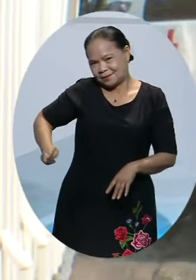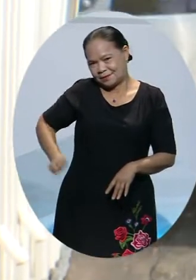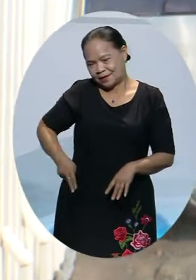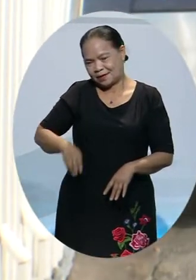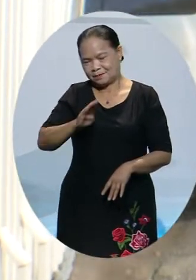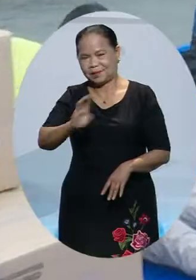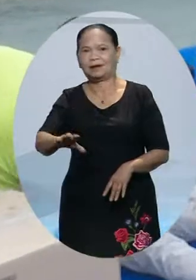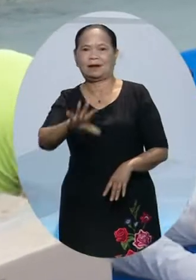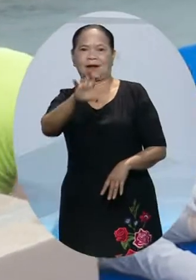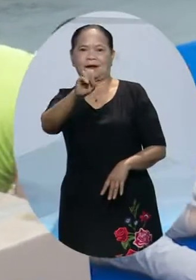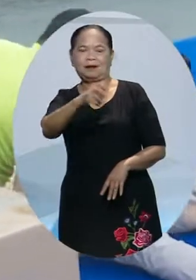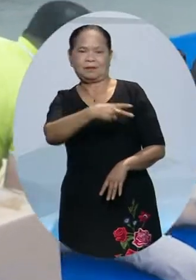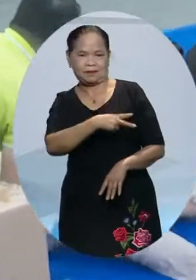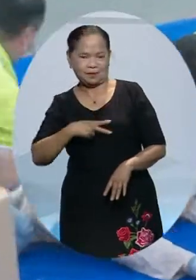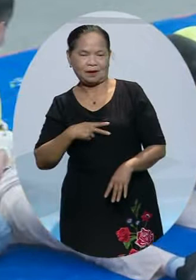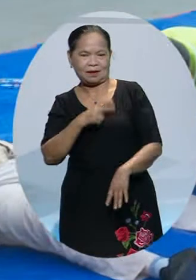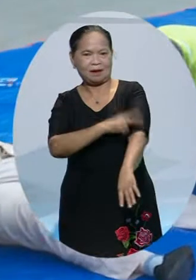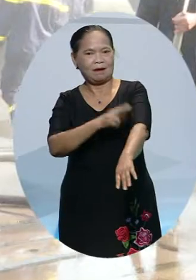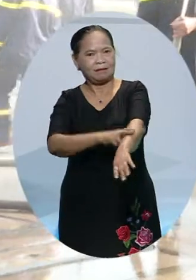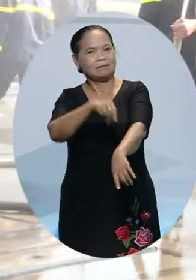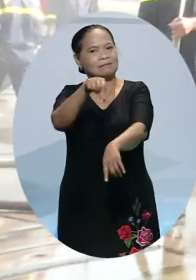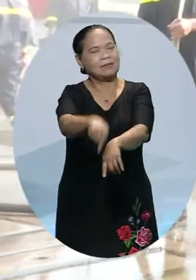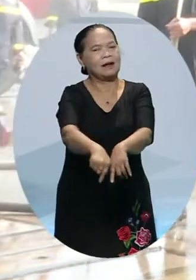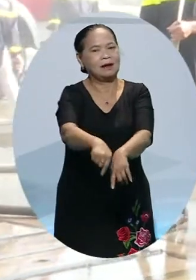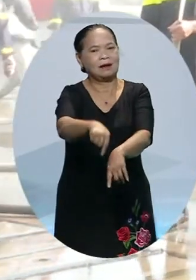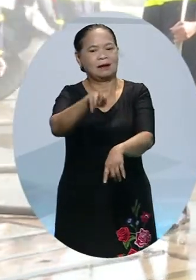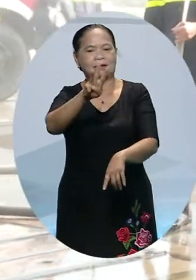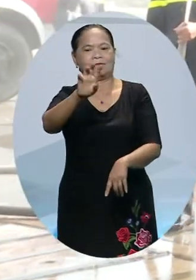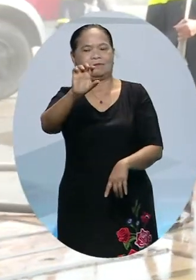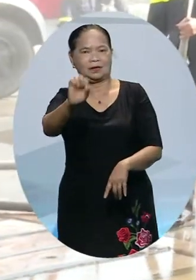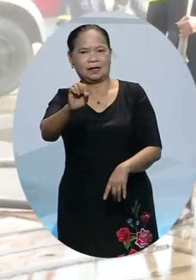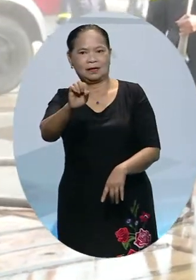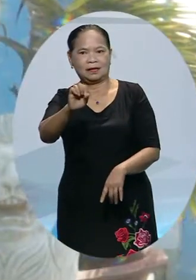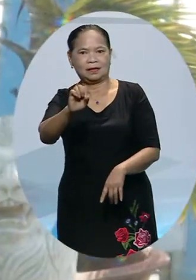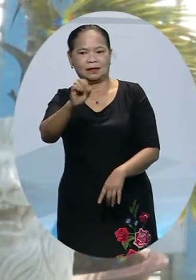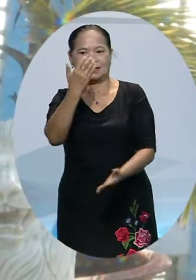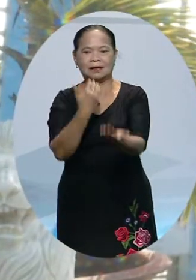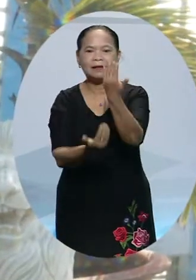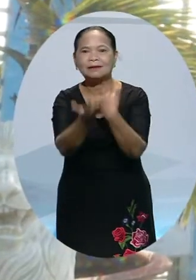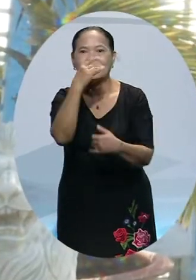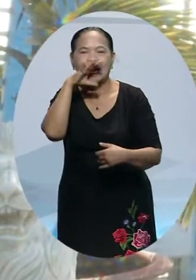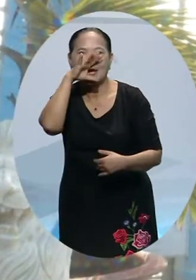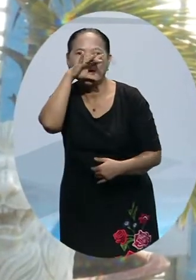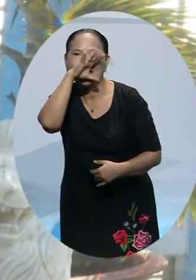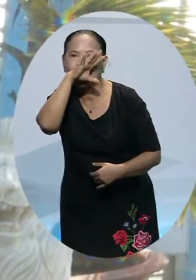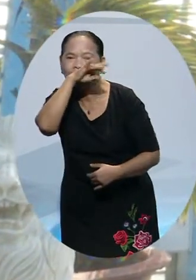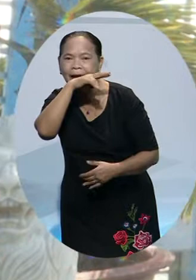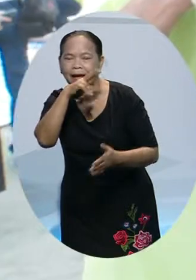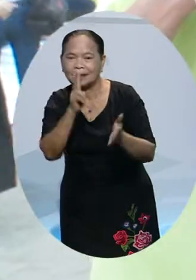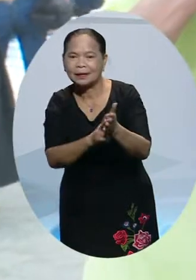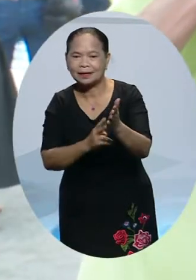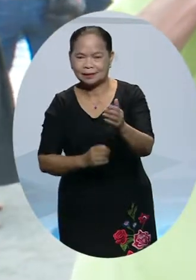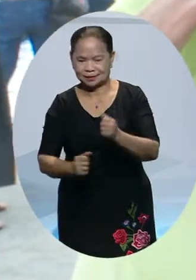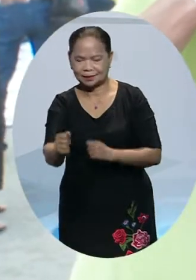cùng 50 nhân viên là lực lượng tại chỗ của VWS. Tình huống cháy giả định diễn ra tại khu vực văn phòng thuộc nhà điều